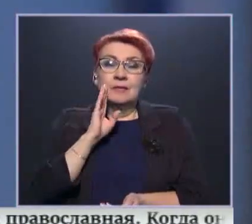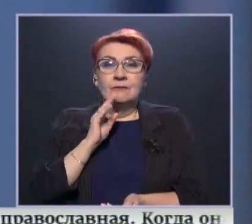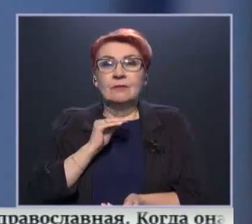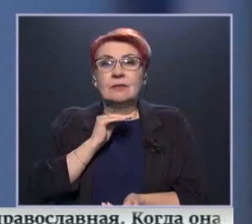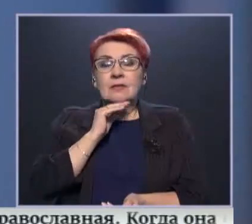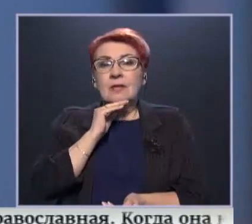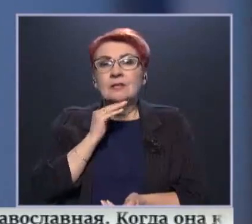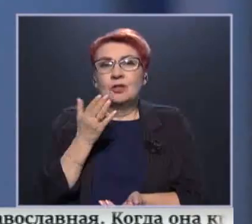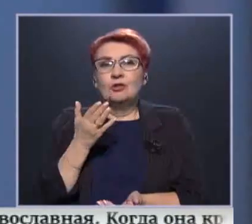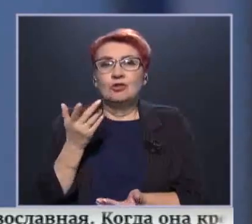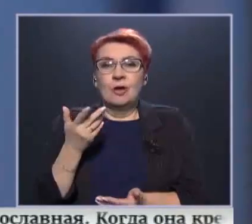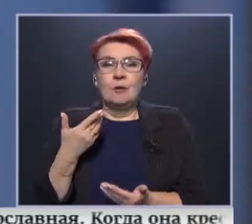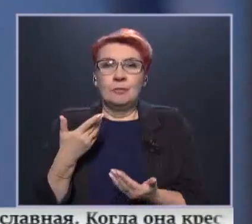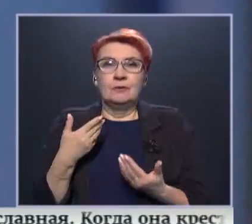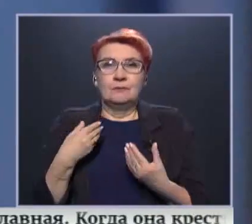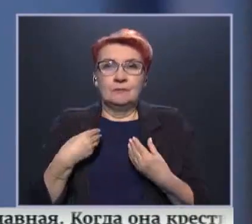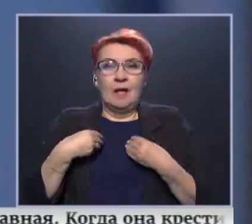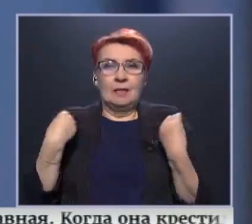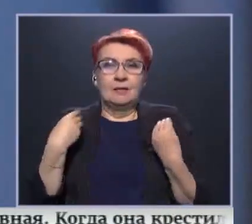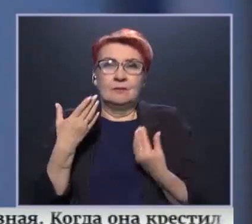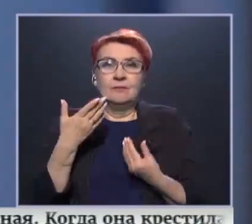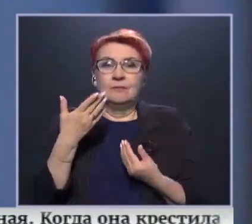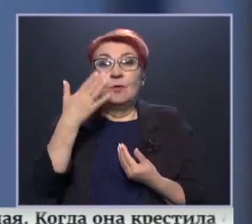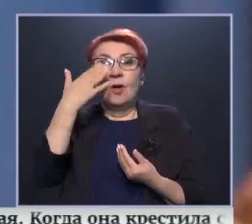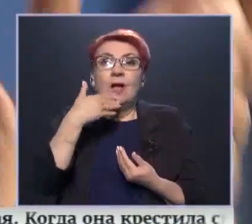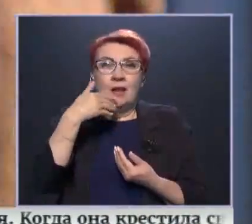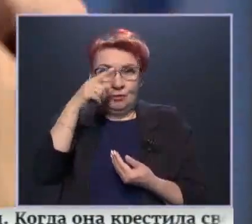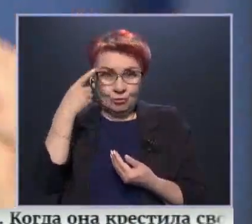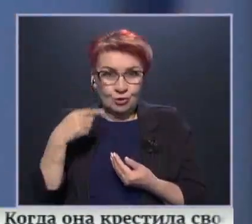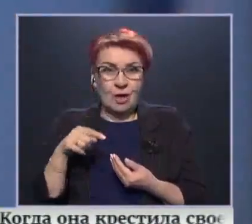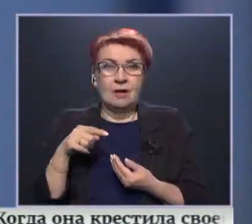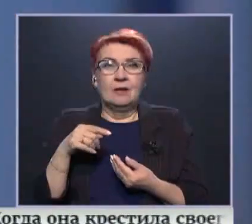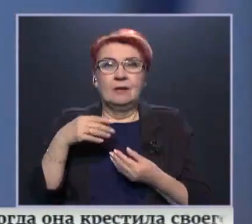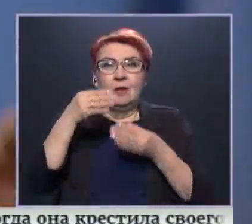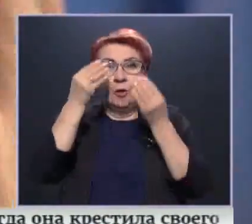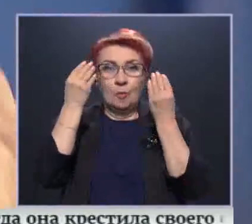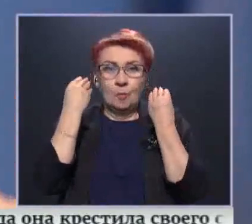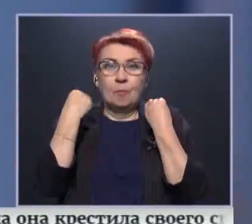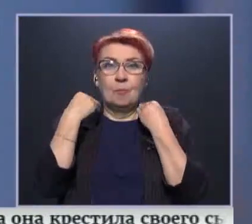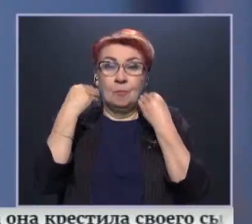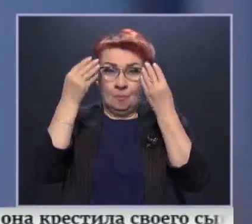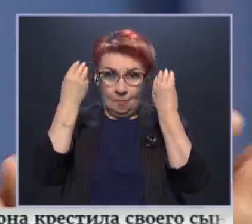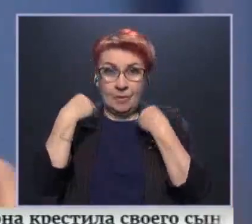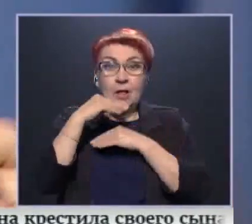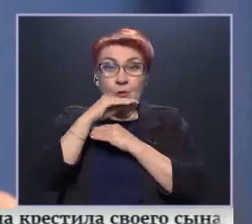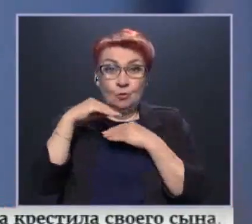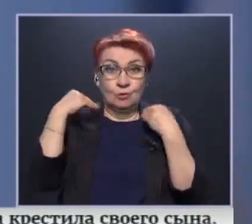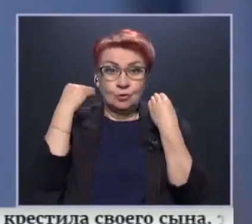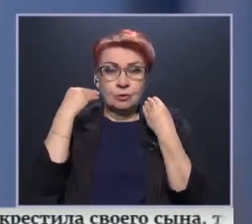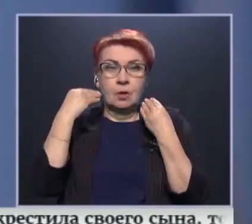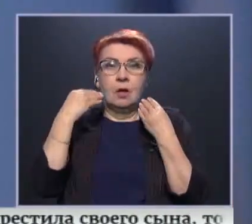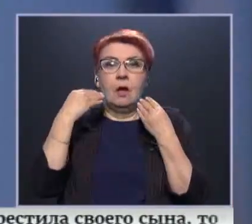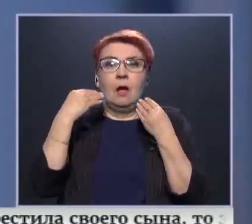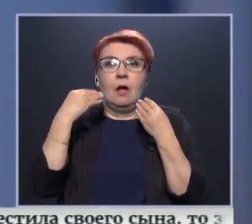ну, открыты так именно по летней, за летней погоды, платочек накрывает голову. А он